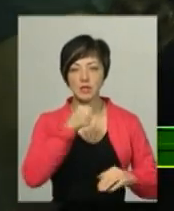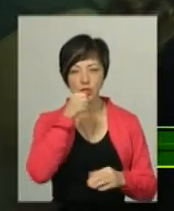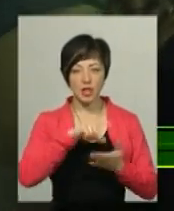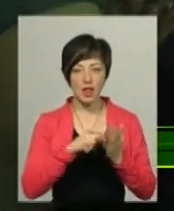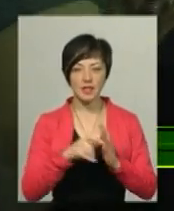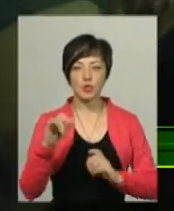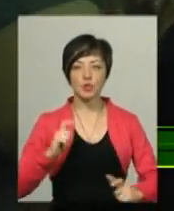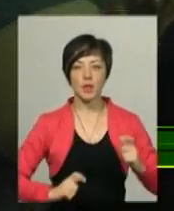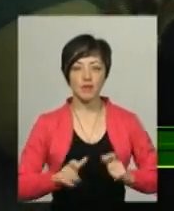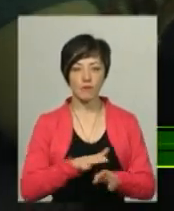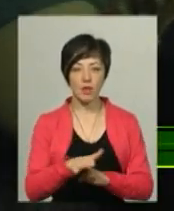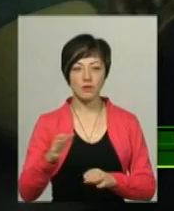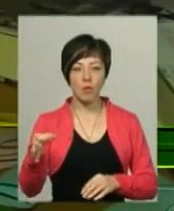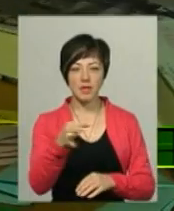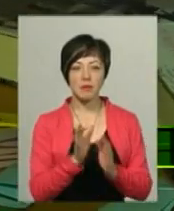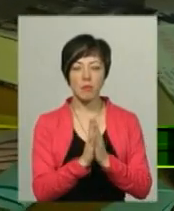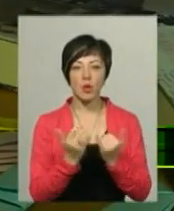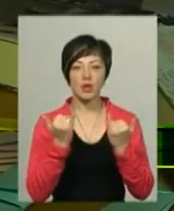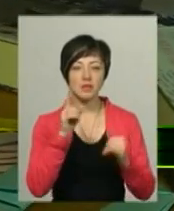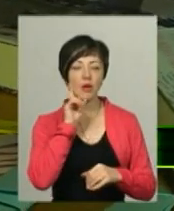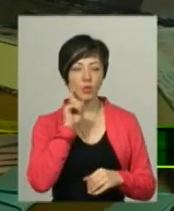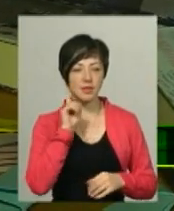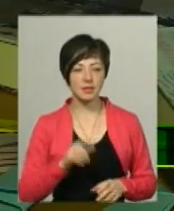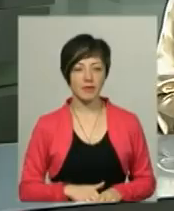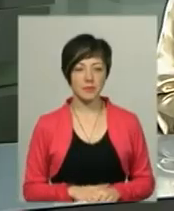та студентів, відбулася в обласній бібліотеці для юнацтва.